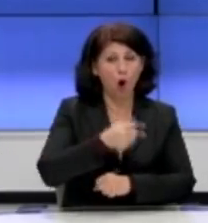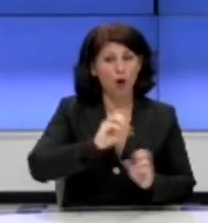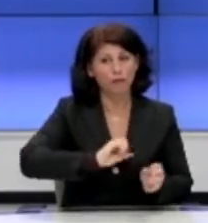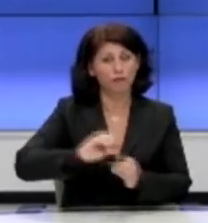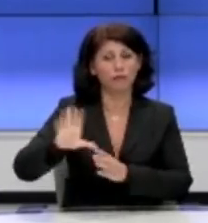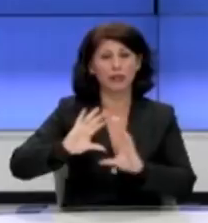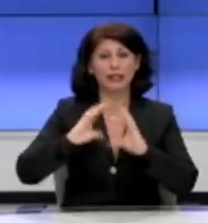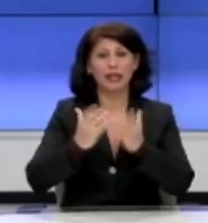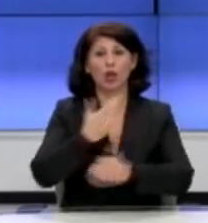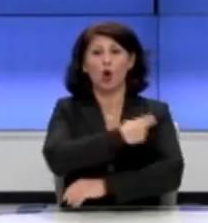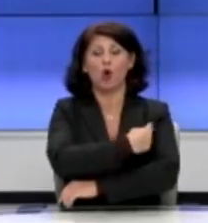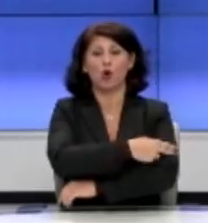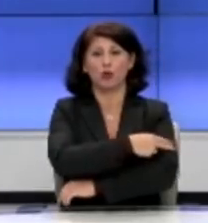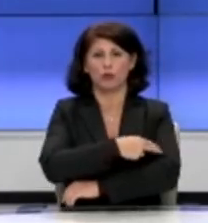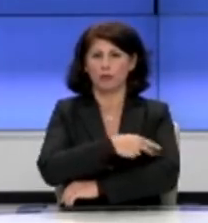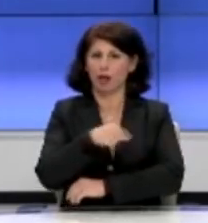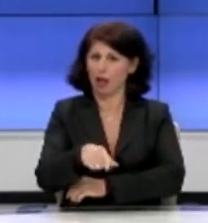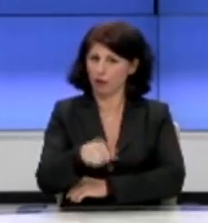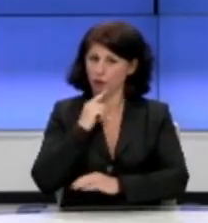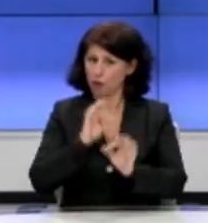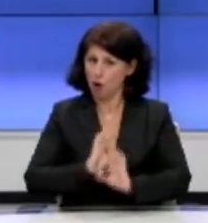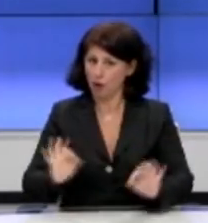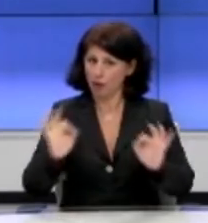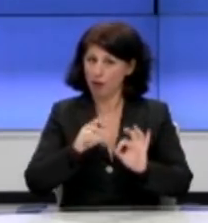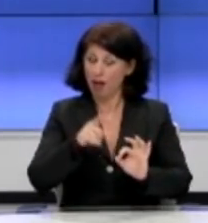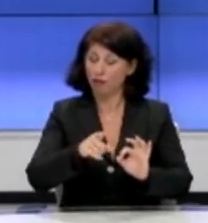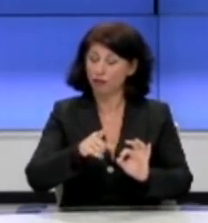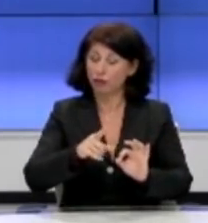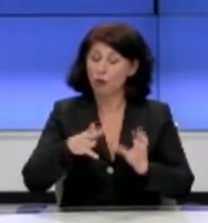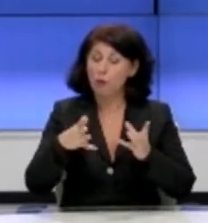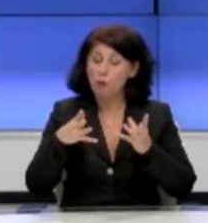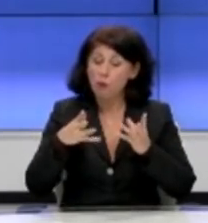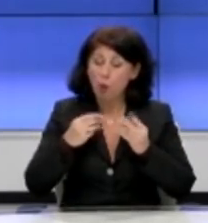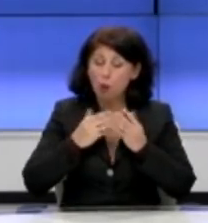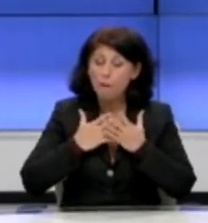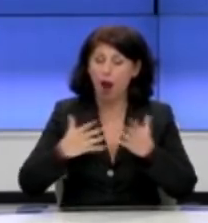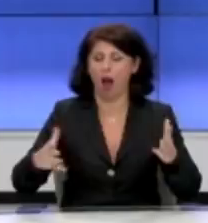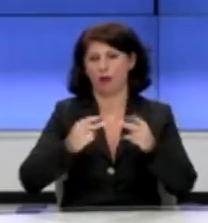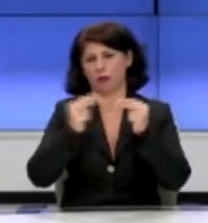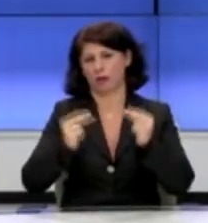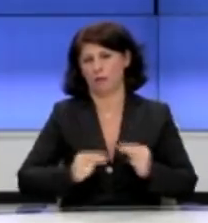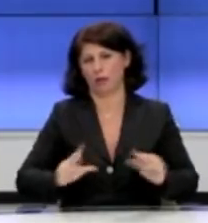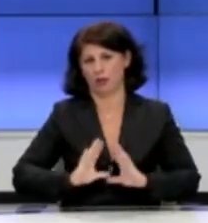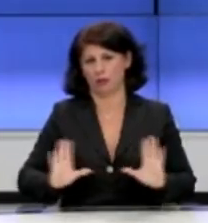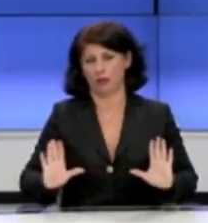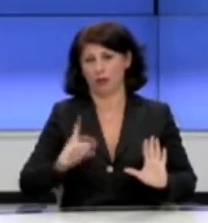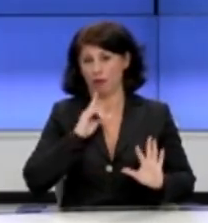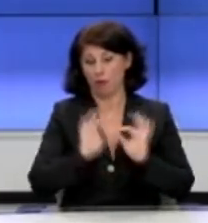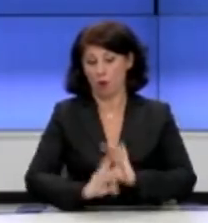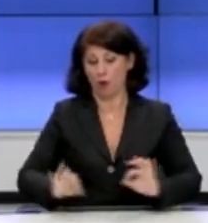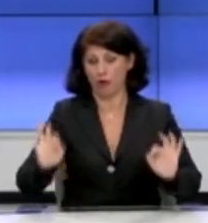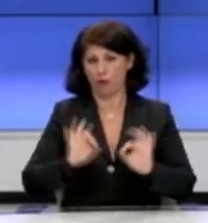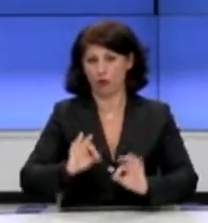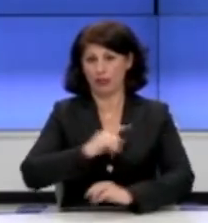πηγαίνουν στο Γενικό Νοσοκομείο. Θα είναι, σας προειδοποιούμε, ολέθριες οι συνέπειες. Γι' αυτό προειδοποιούν και